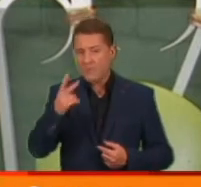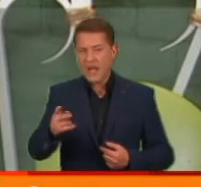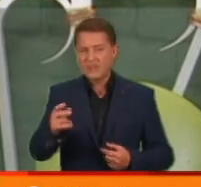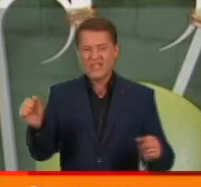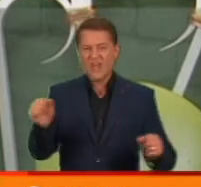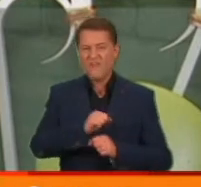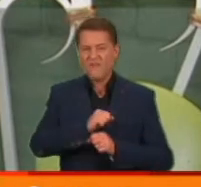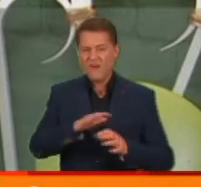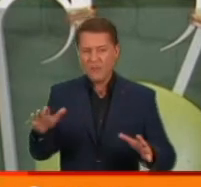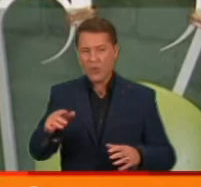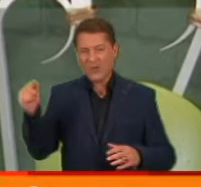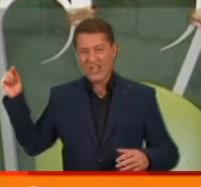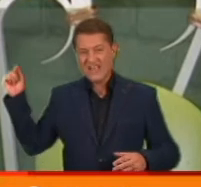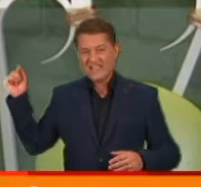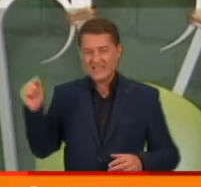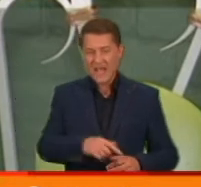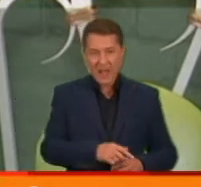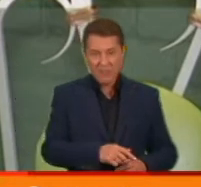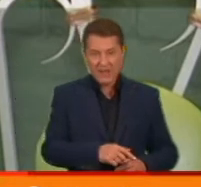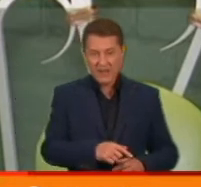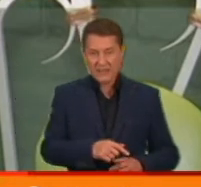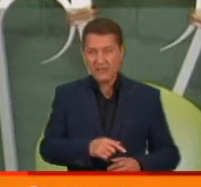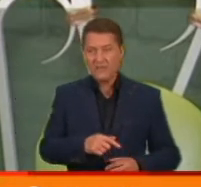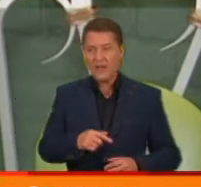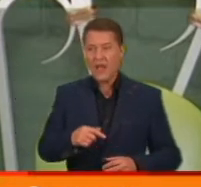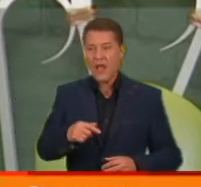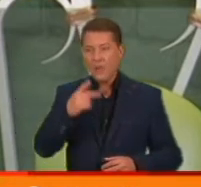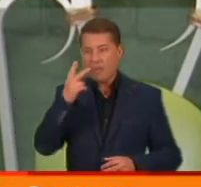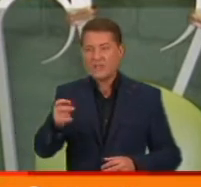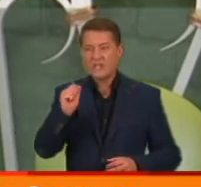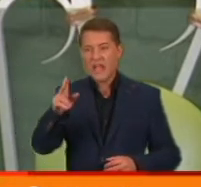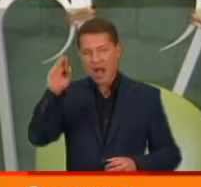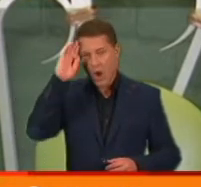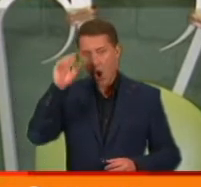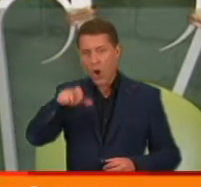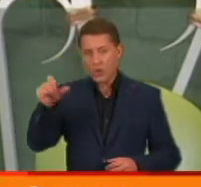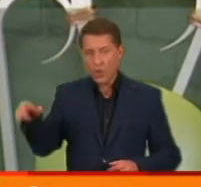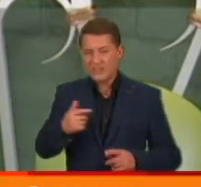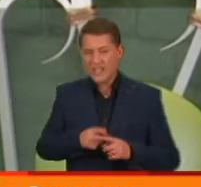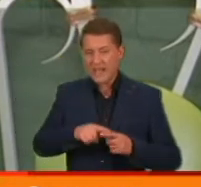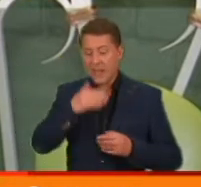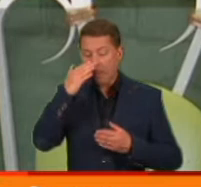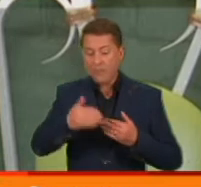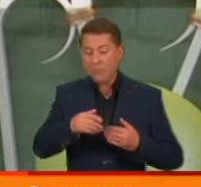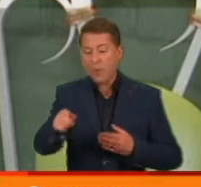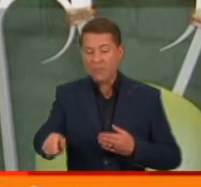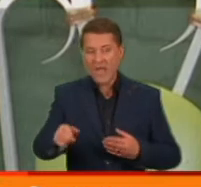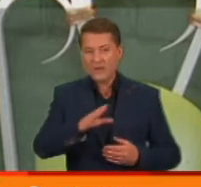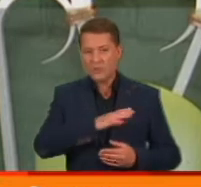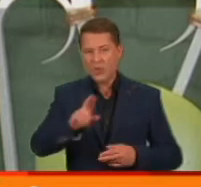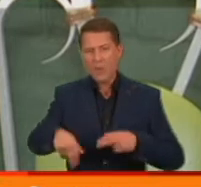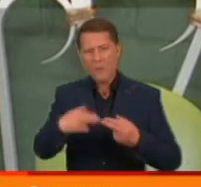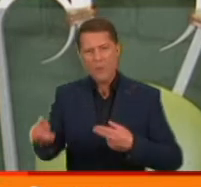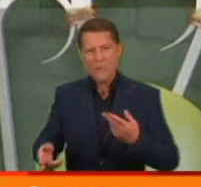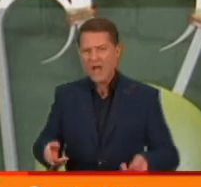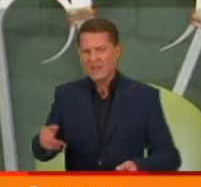бачила тільки, як снаряд пролетів, да, бачила, як там хлопці, ті, хто попереду був, кого вбило, то вони попадали